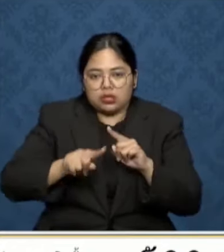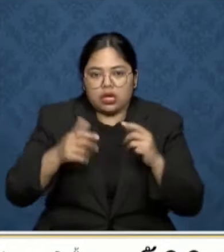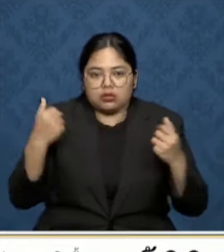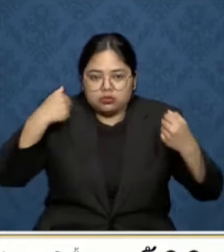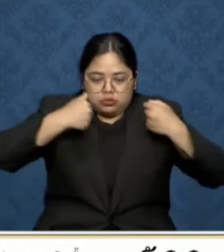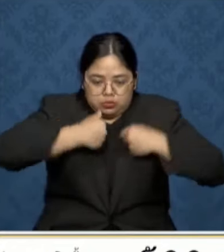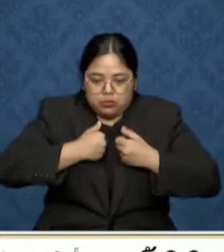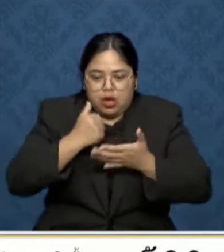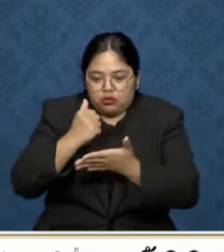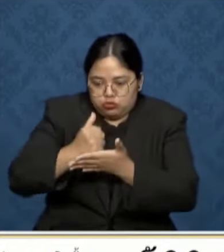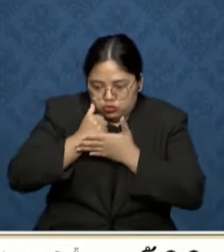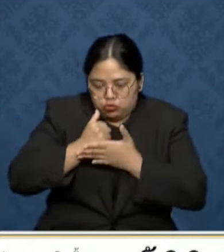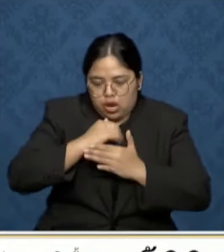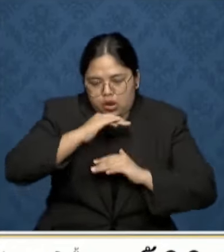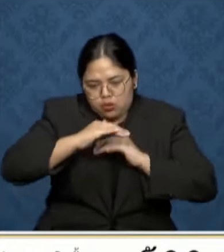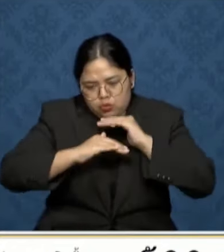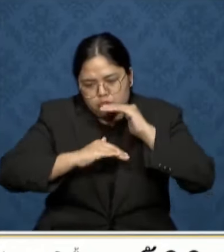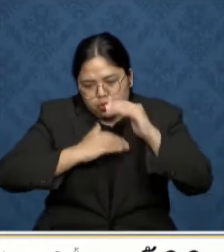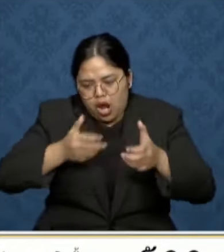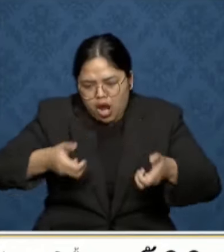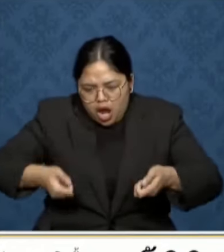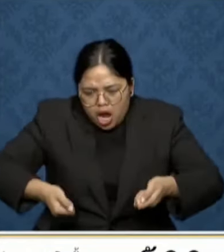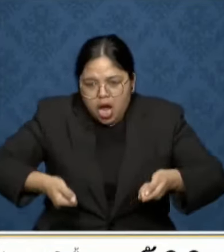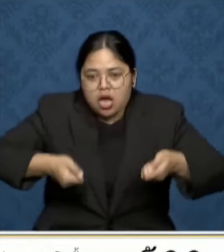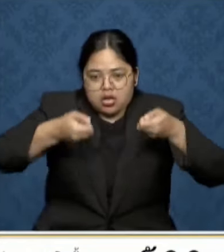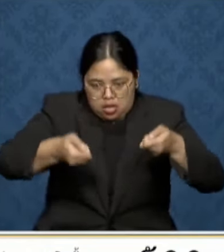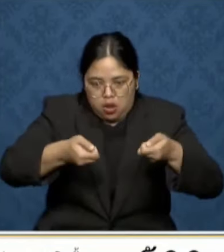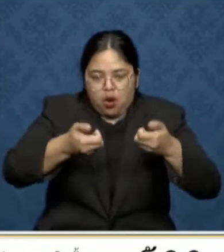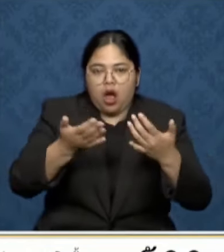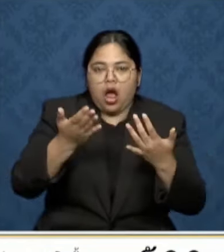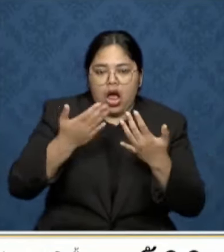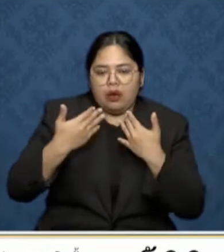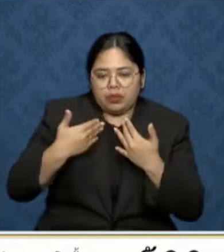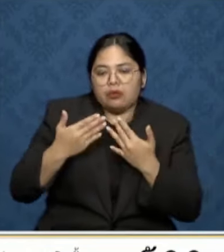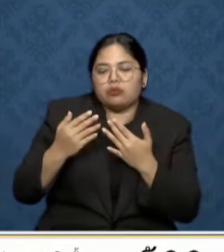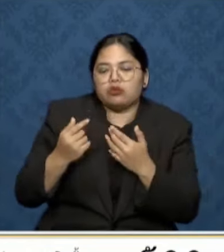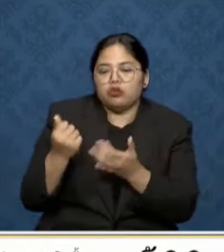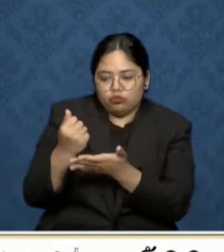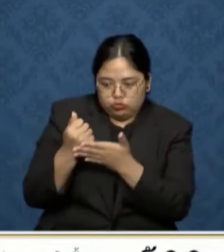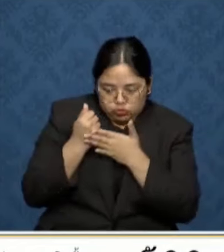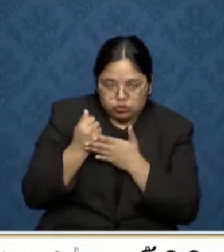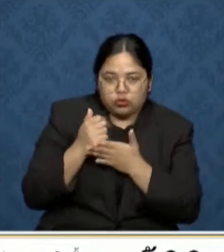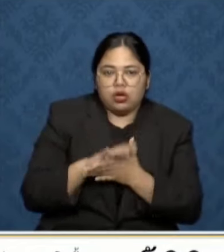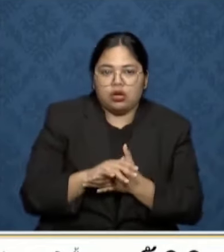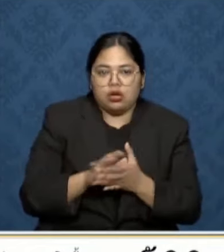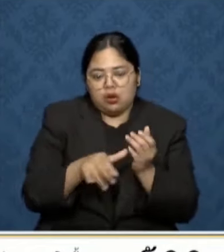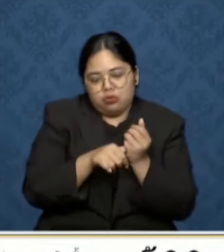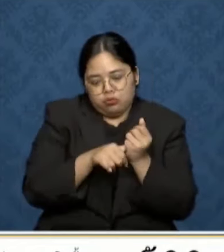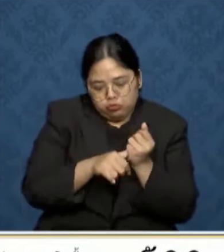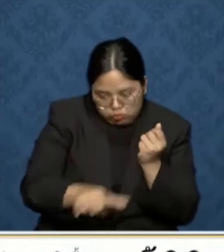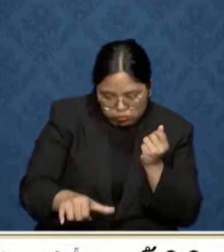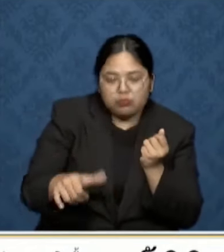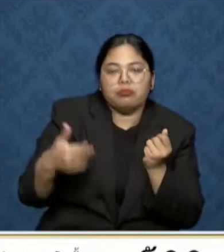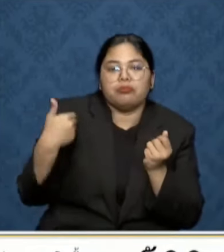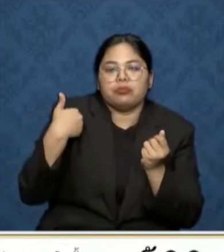เสผ้าต้องมีคนช่วย ขึลบัไดตองมคนหามอามน Άได Manager แลจะบอกอุฏษณat UN